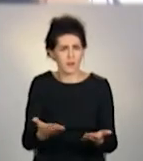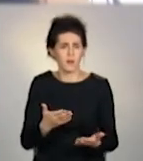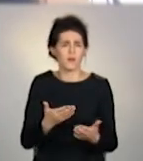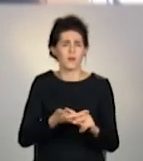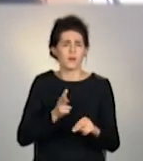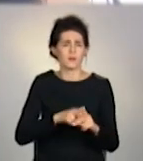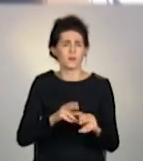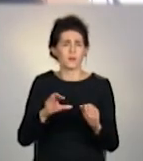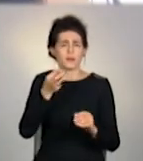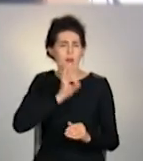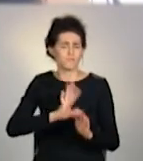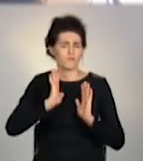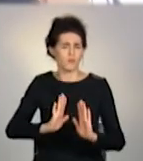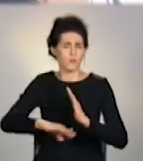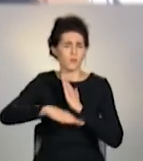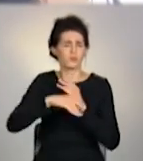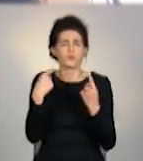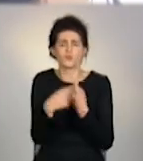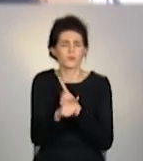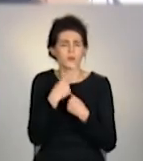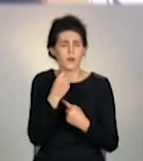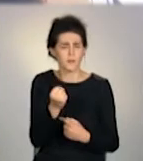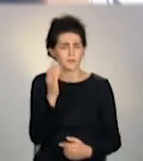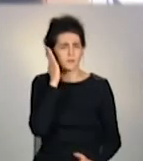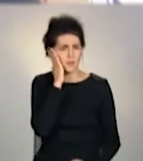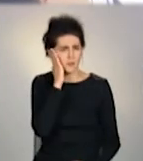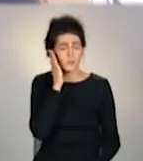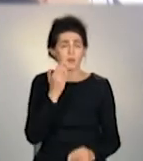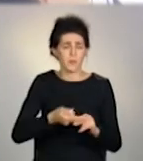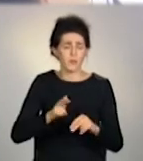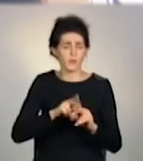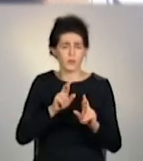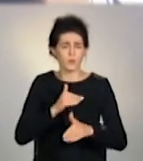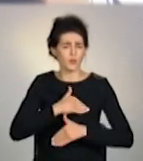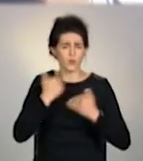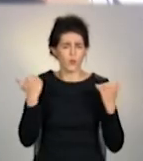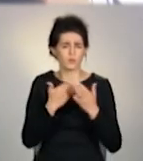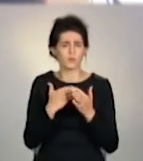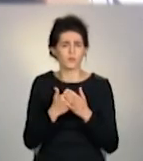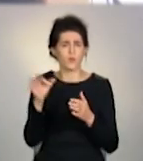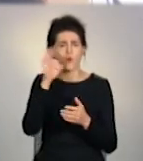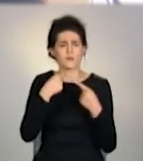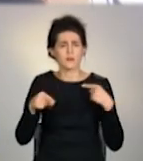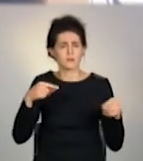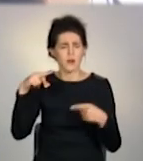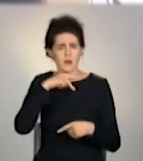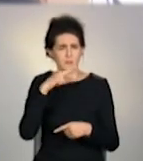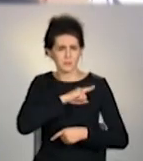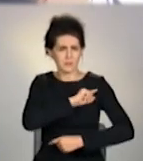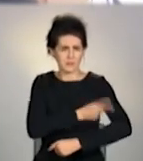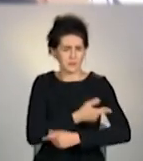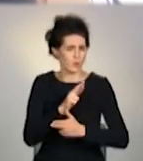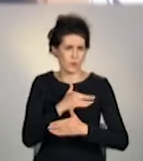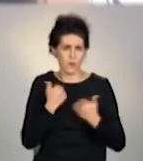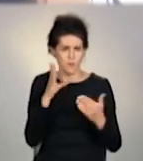снодійного, може посприяти міцному сну? Не хочеться ж сідати на снодійні, вони врешті-решт,